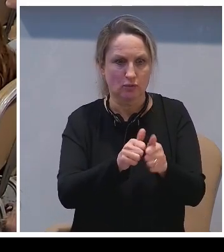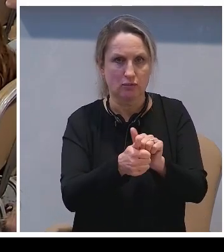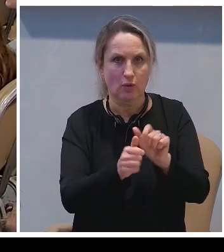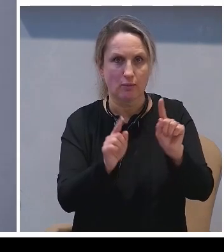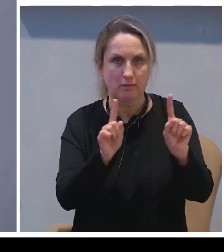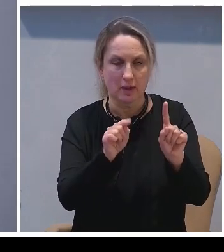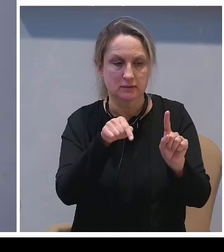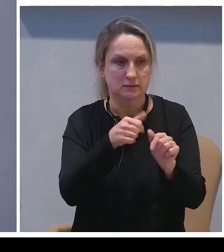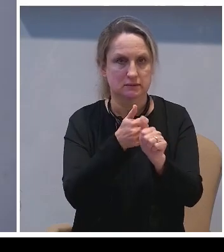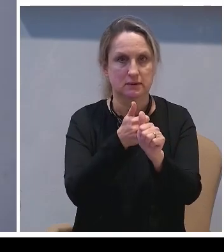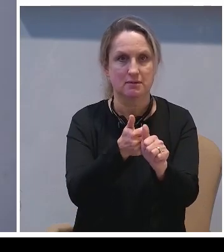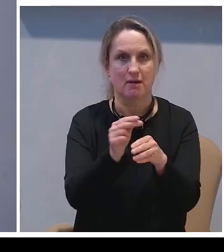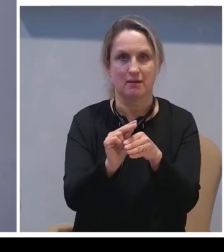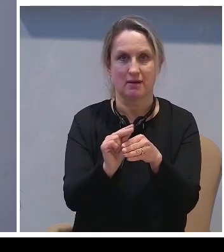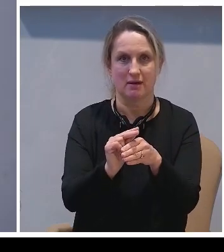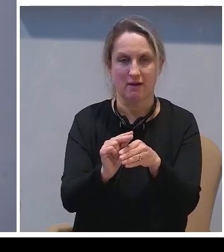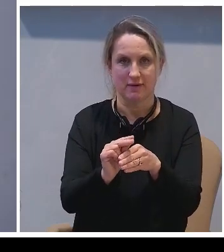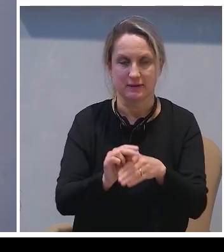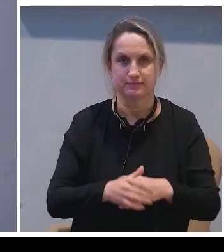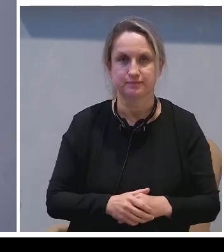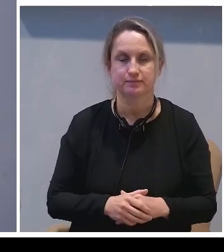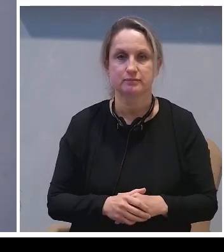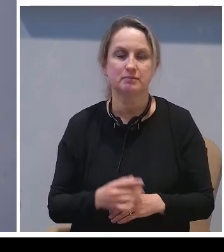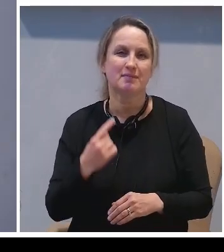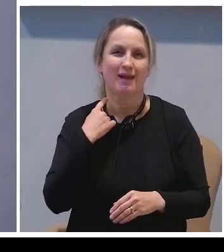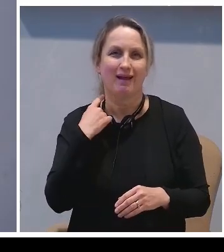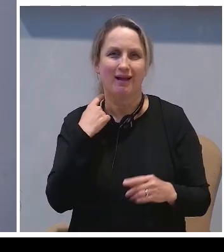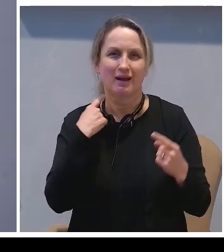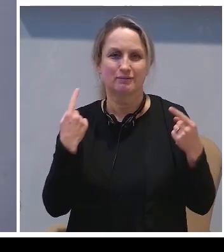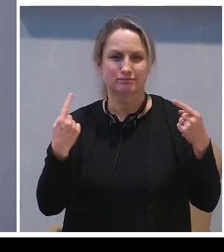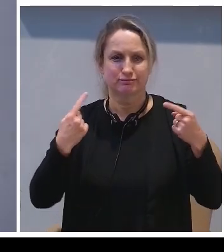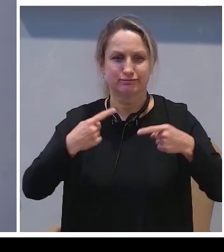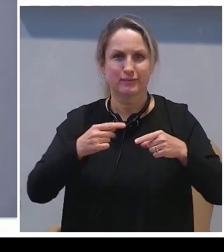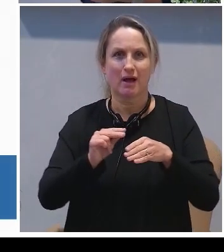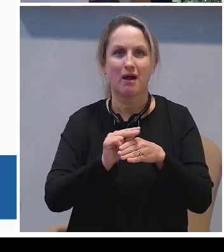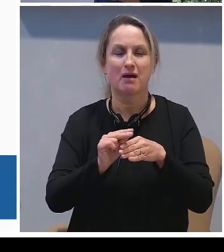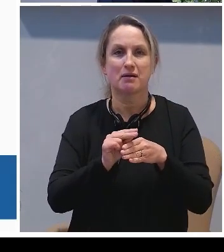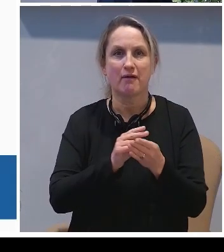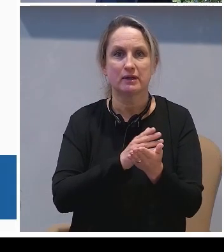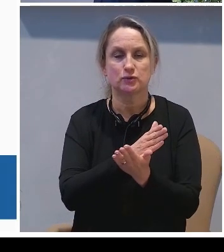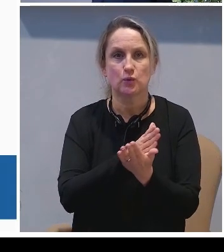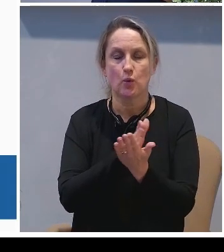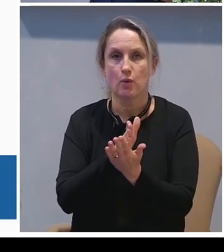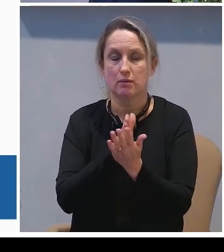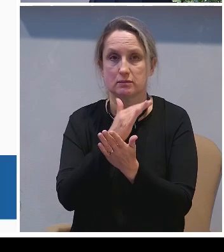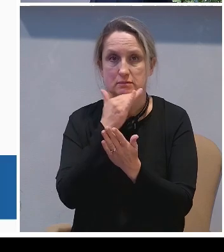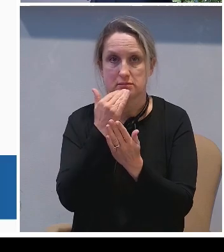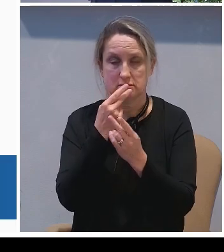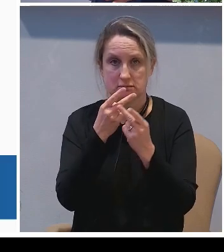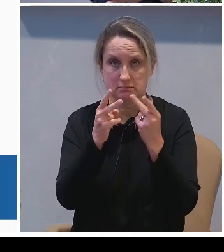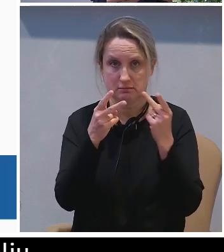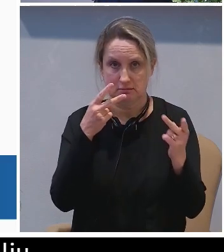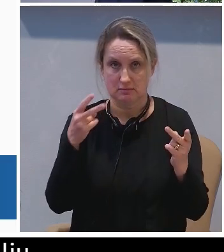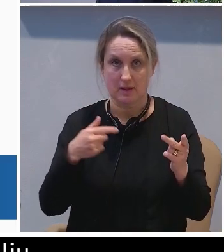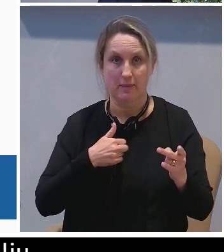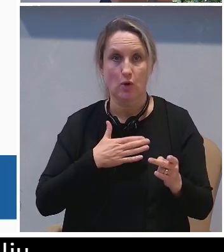certain therapeutic Dystrofiini lihasdüstroofia olulisi ravisuundi on hästi means. palju, aga ma fokusseerin oma